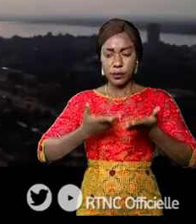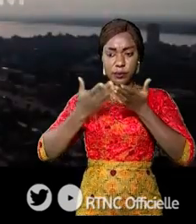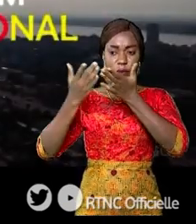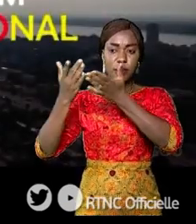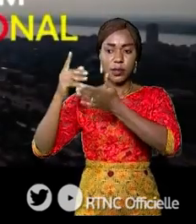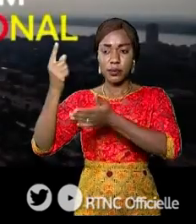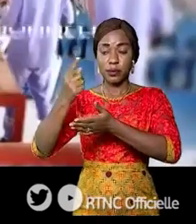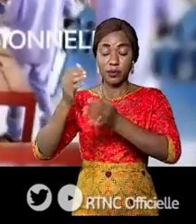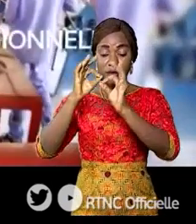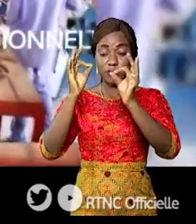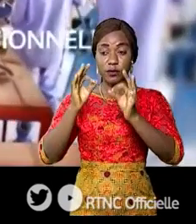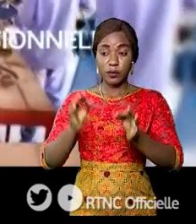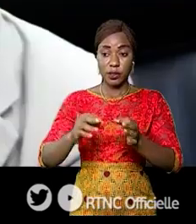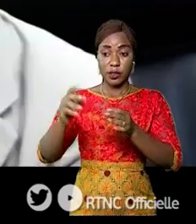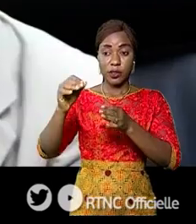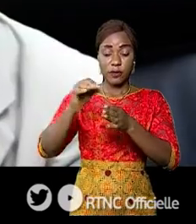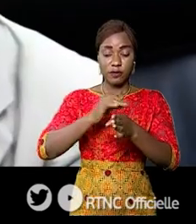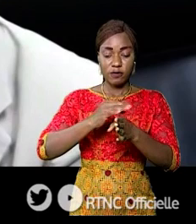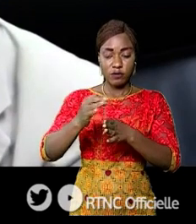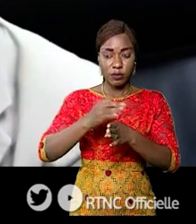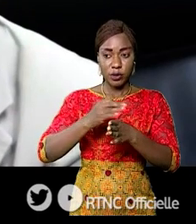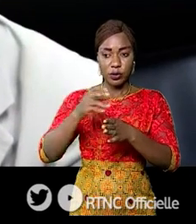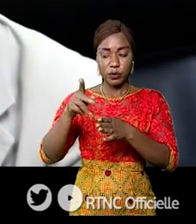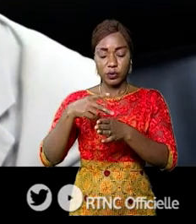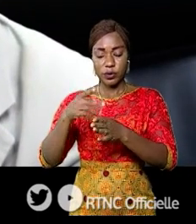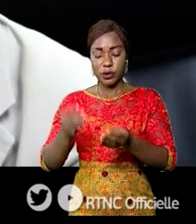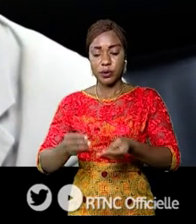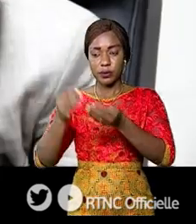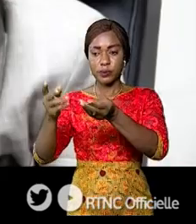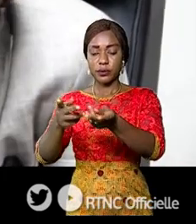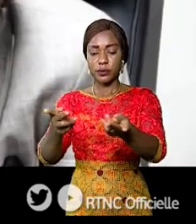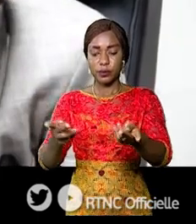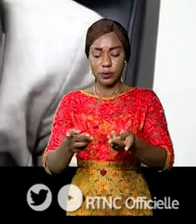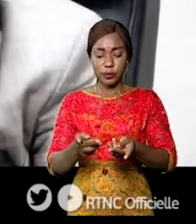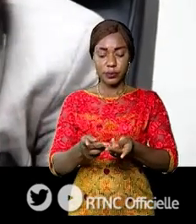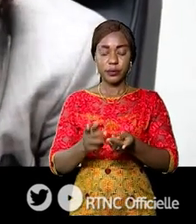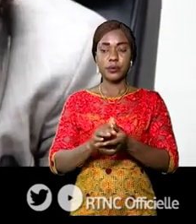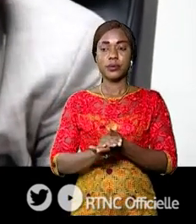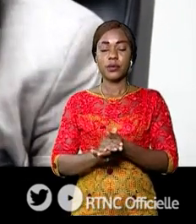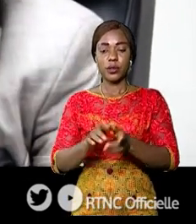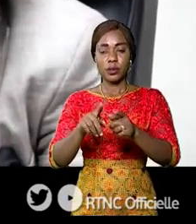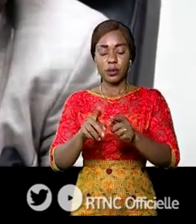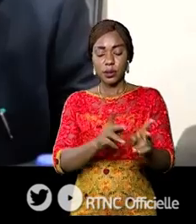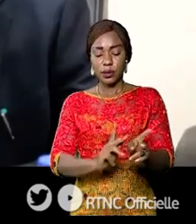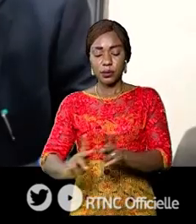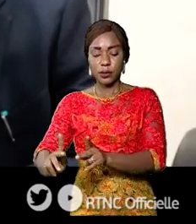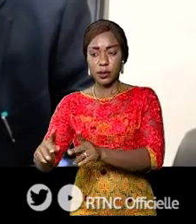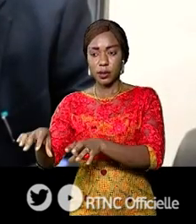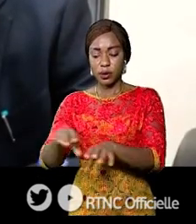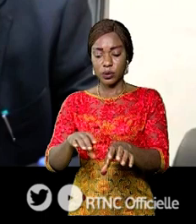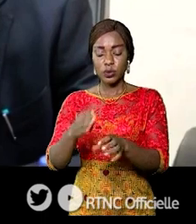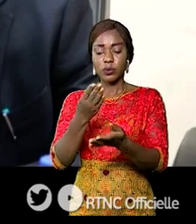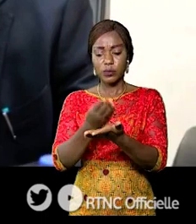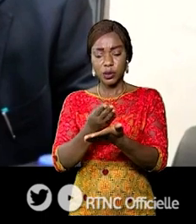premier Forum national de la formation professionnelle, notamment la mise en place d'une stratégie sectorielle ayant un plan d'action budgétisé